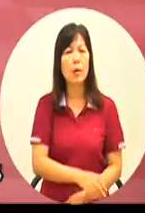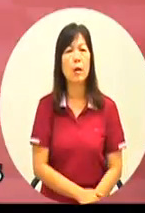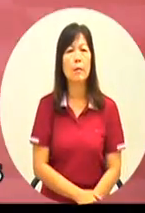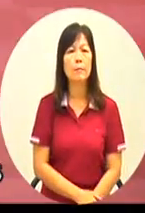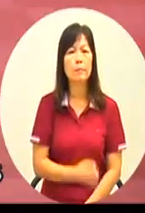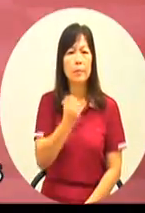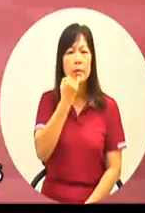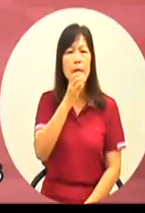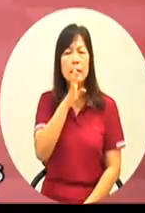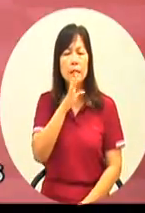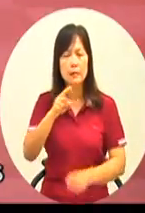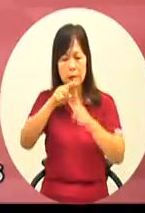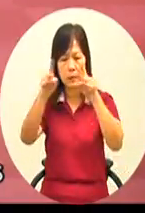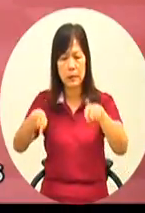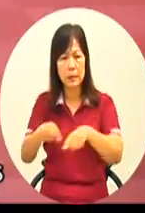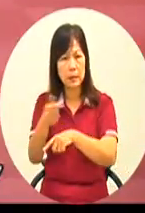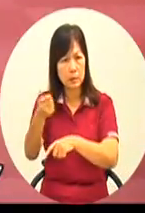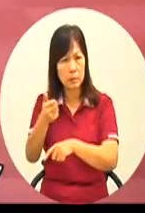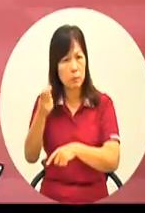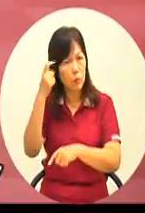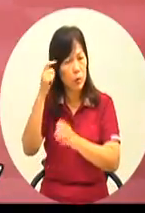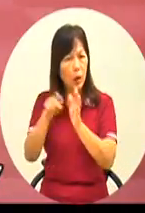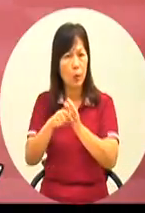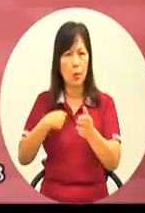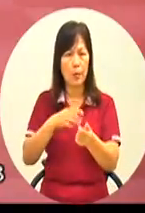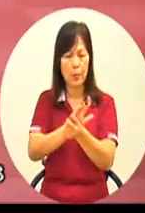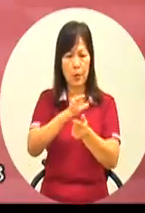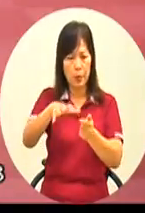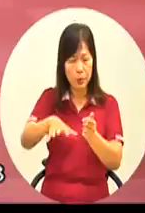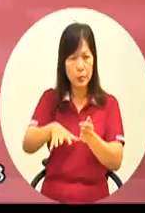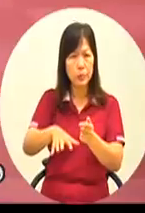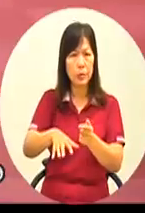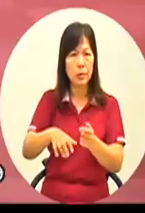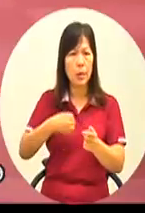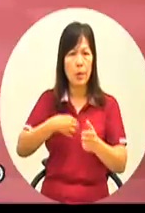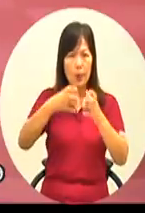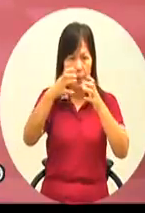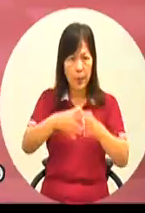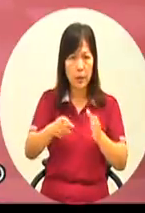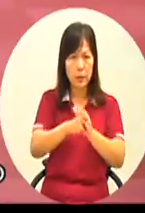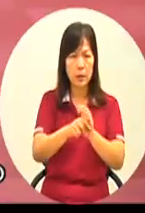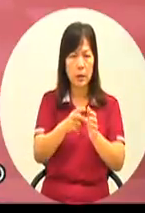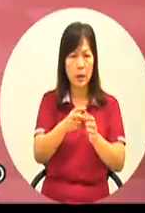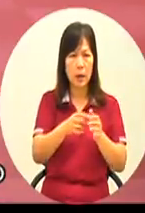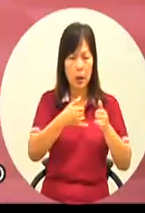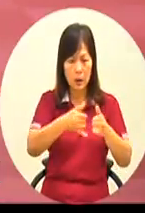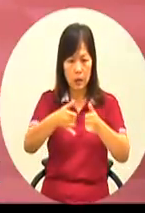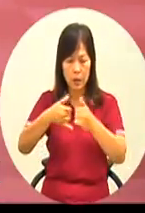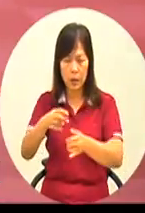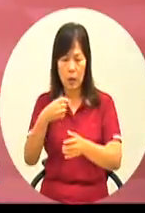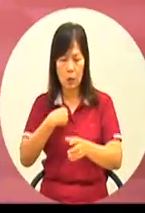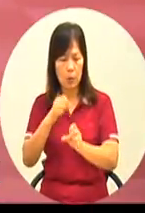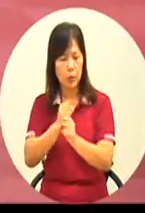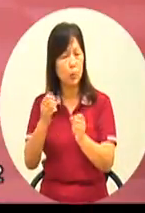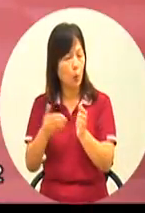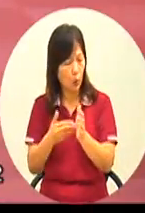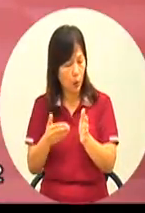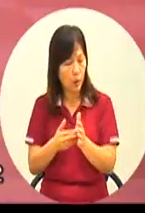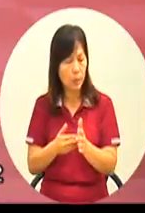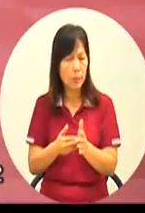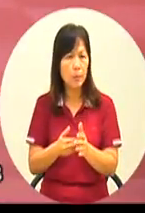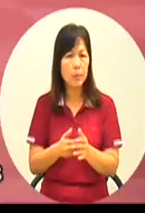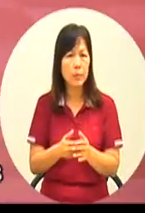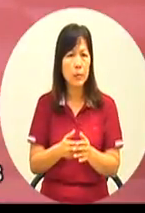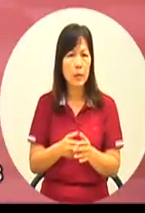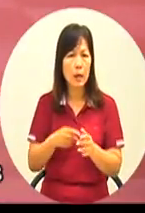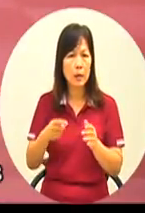长，我们服务处办了这个两个道路，我们都做了。那做了呢，正